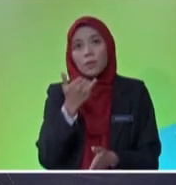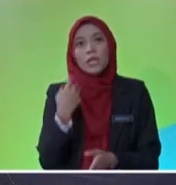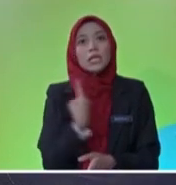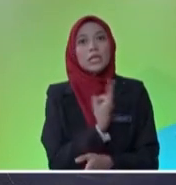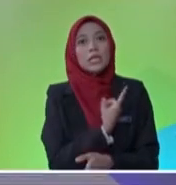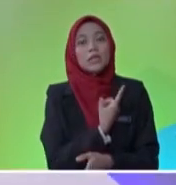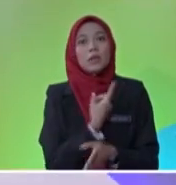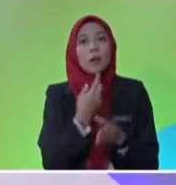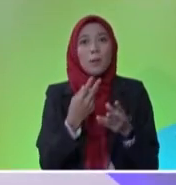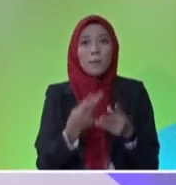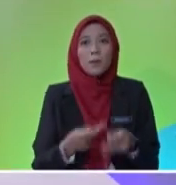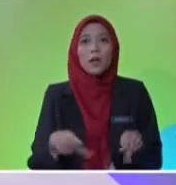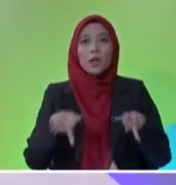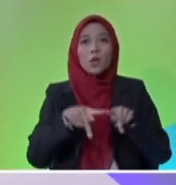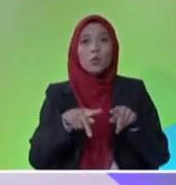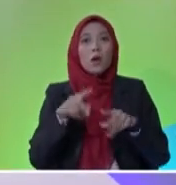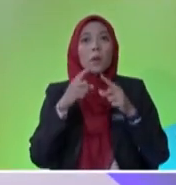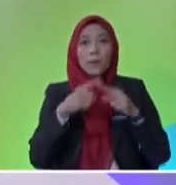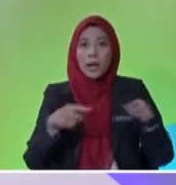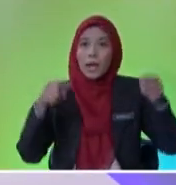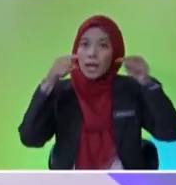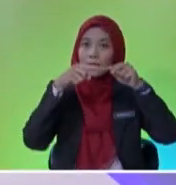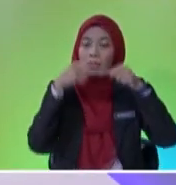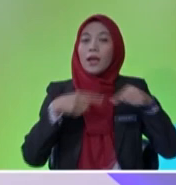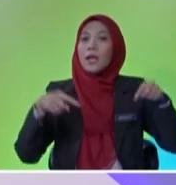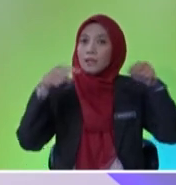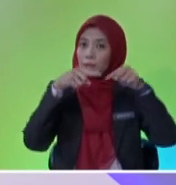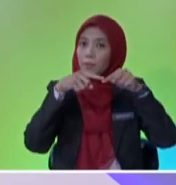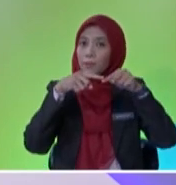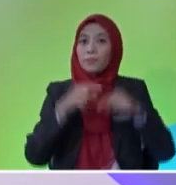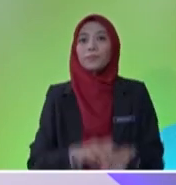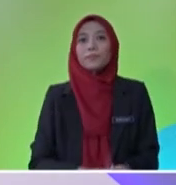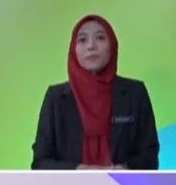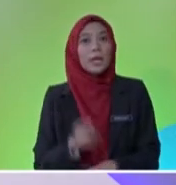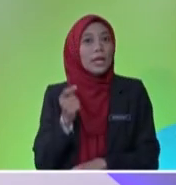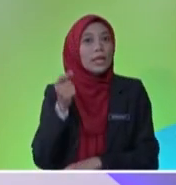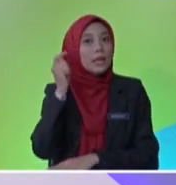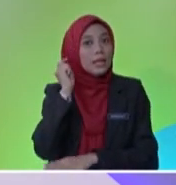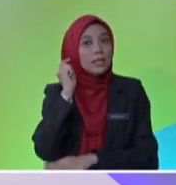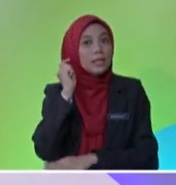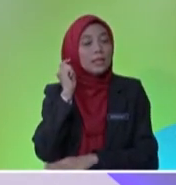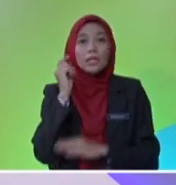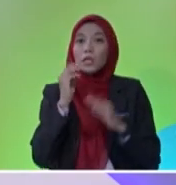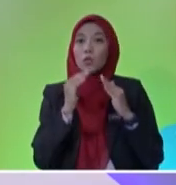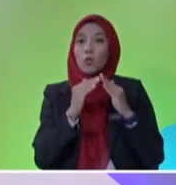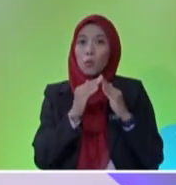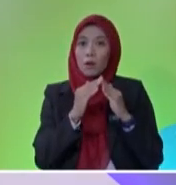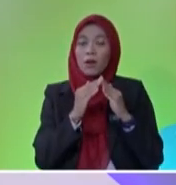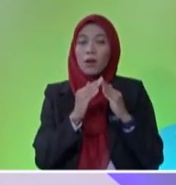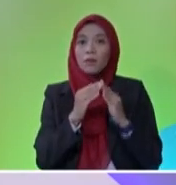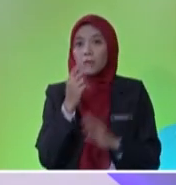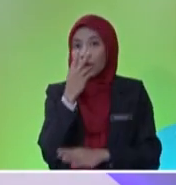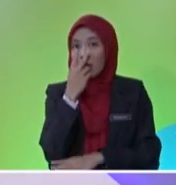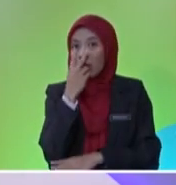tajuk kita Sajo kito pada hari itu kalau Mira tadi murid-murid di rumah tadi studio dapat